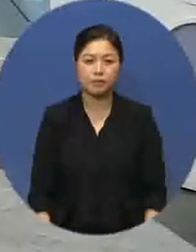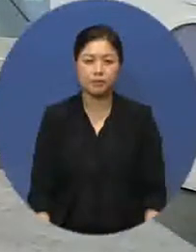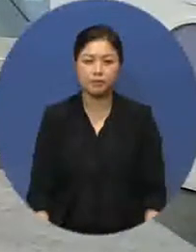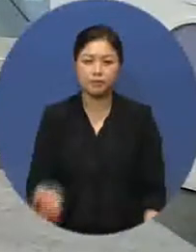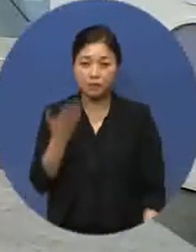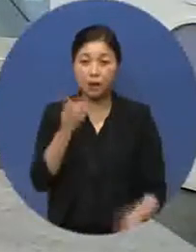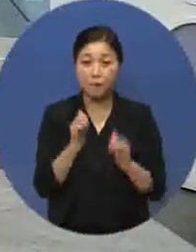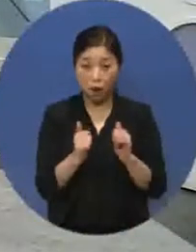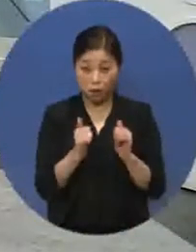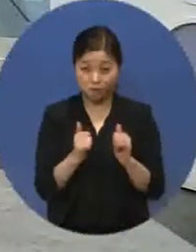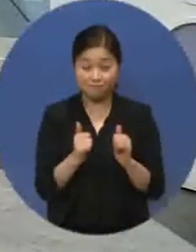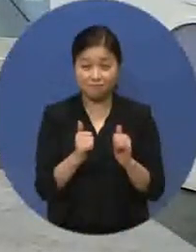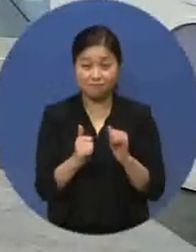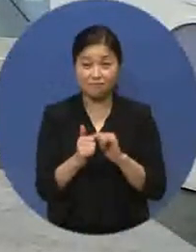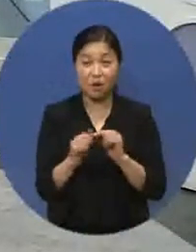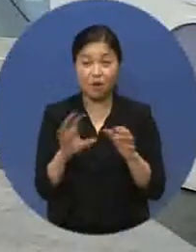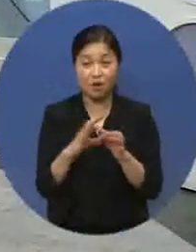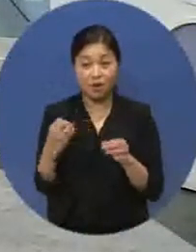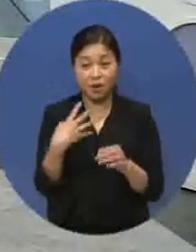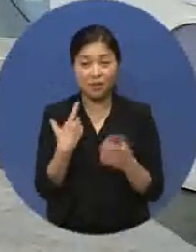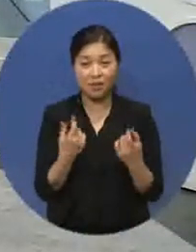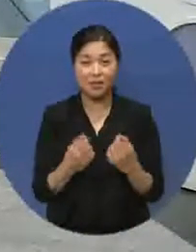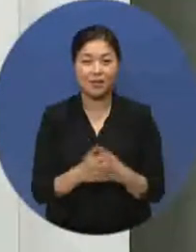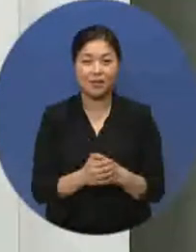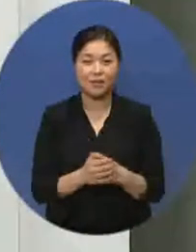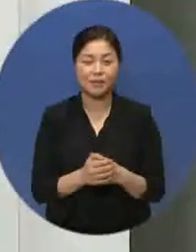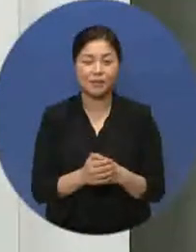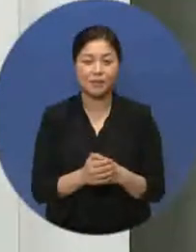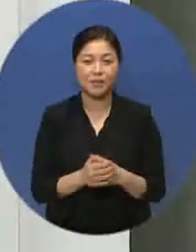지금 법정 얘기가 나왔습니다만 법정에